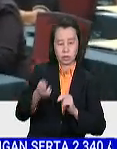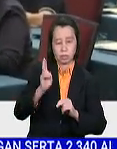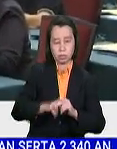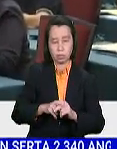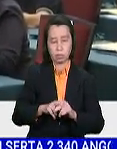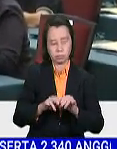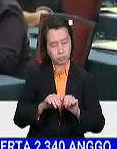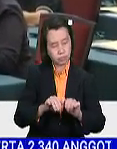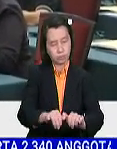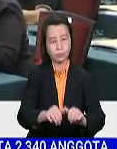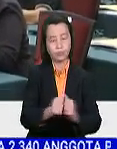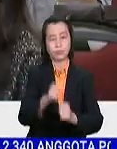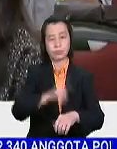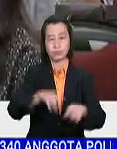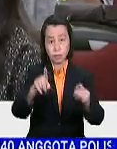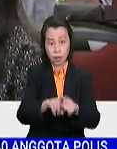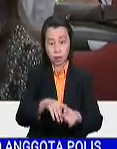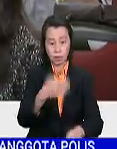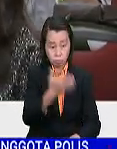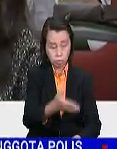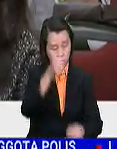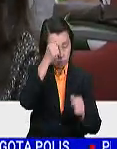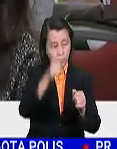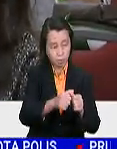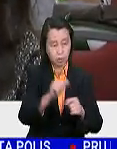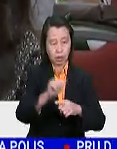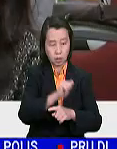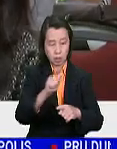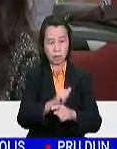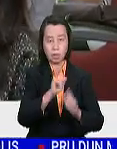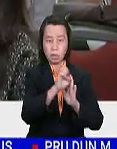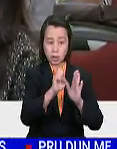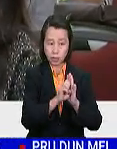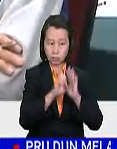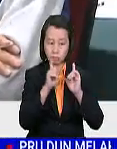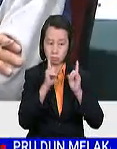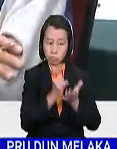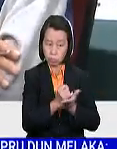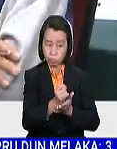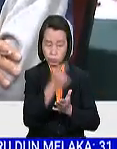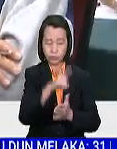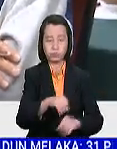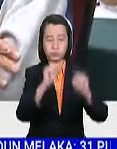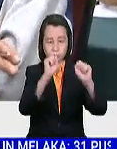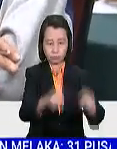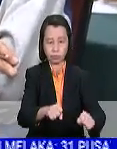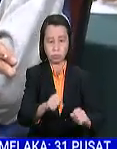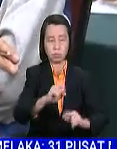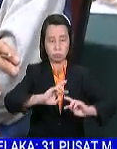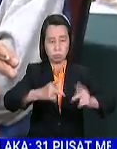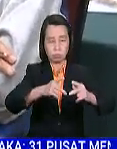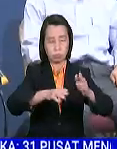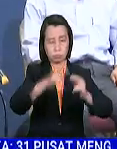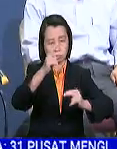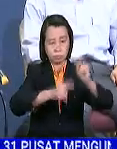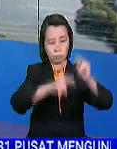kompetensi dalam masa sama mereka diingatkan agar mengamalkan etika dan integrity Hai pagi membolehkan pembangunan